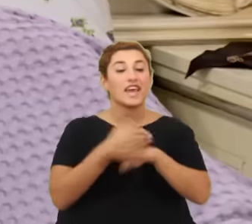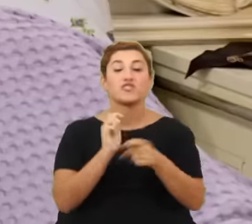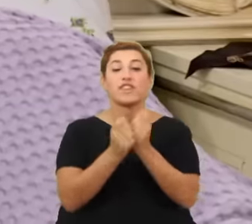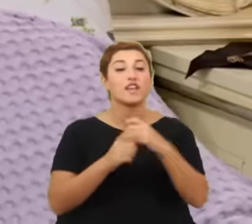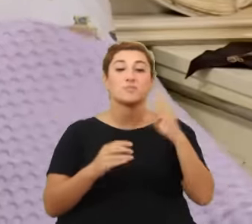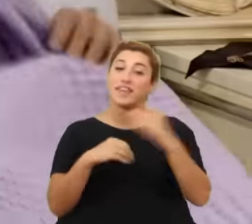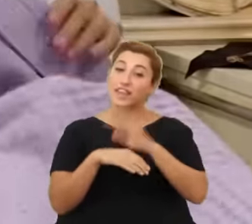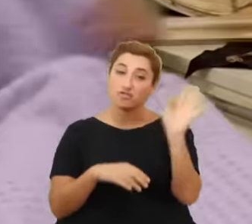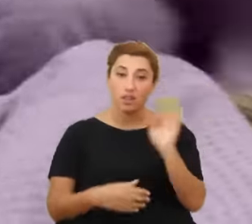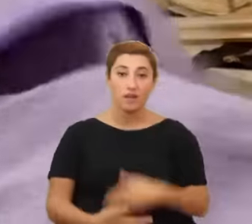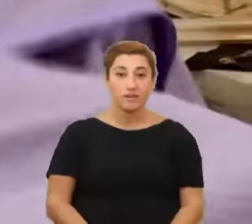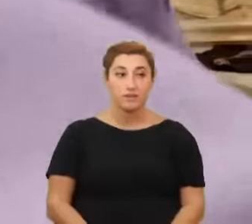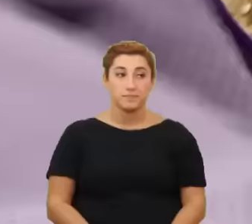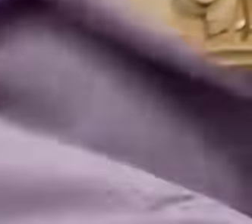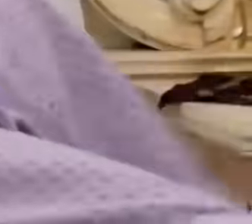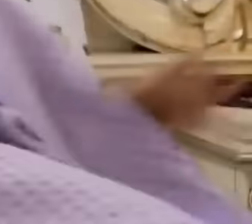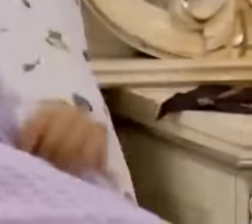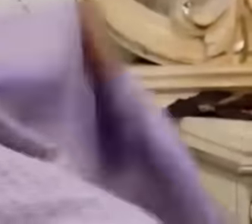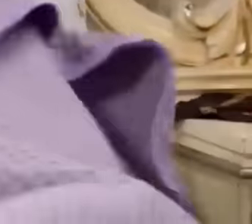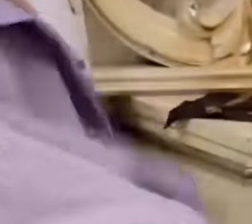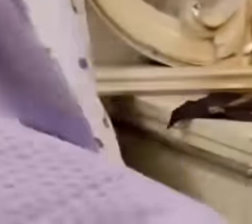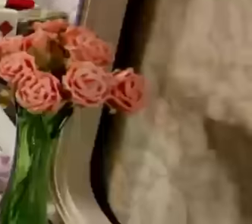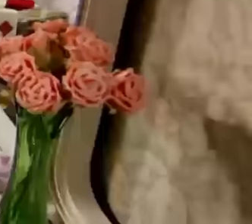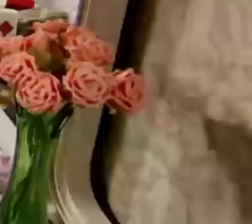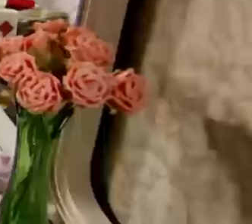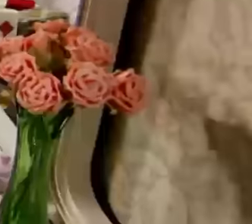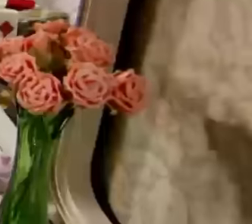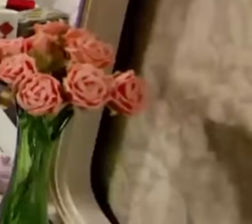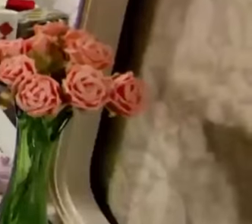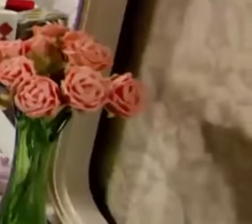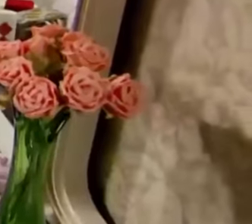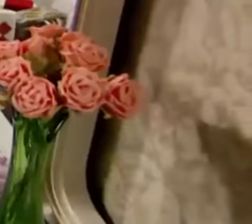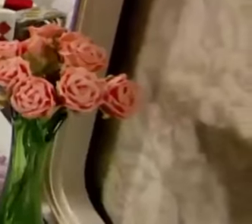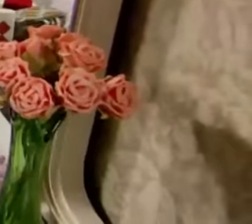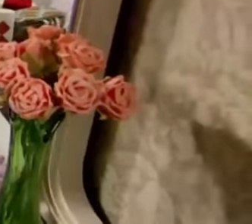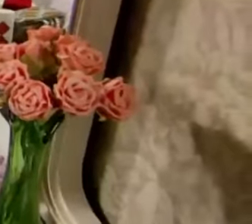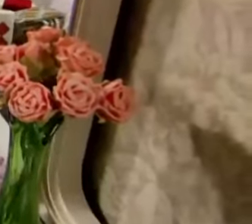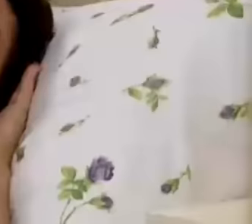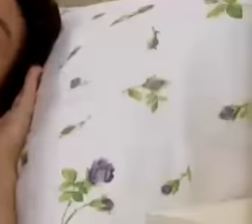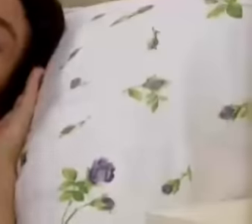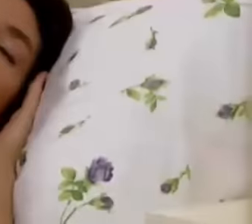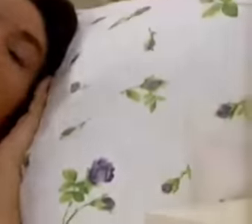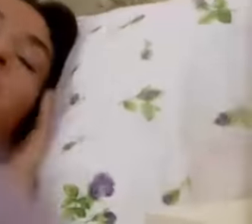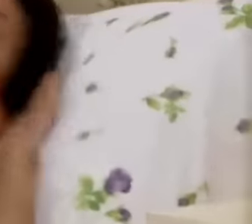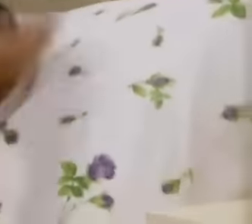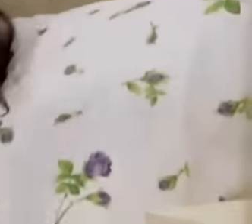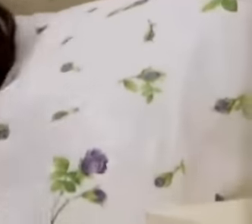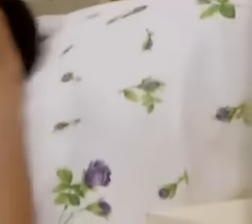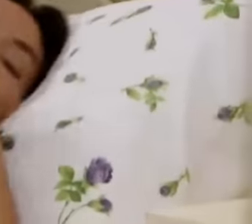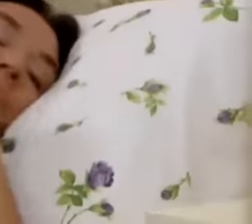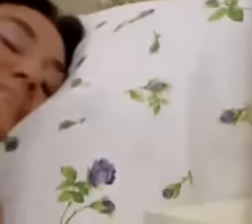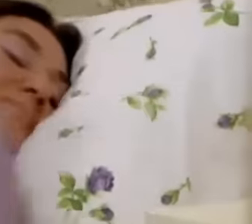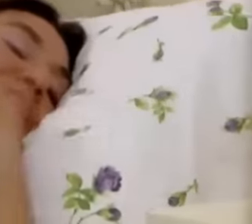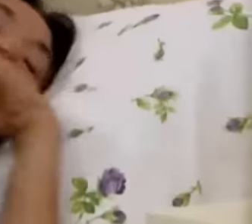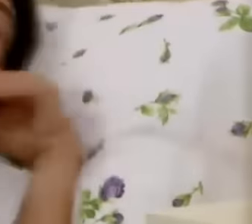değiştirmiyor. İyi geceler. Pike'yi omzuna çekerek sırtını dönüp yattı. Ahmet de besin ederek Pike'yi kaldırınca Gülden